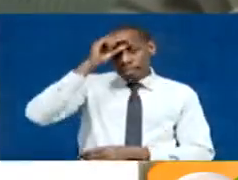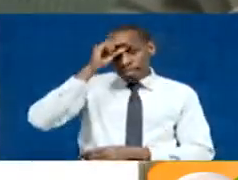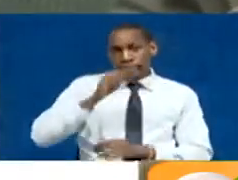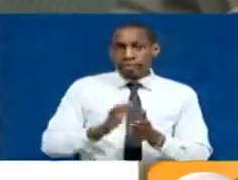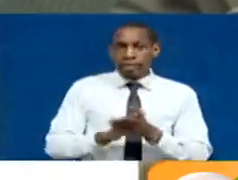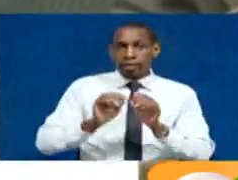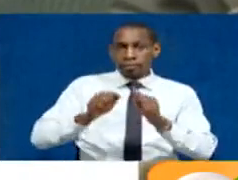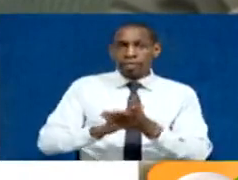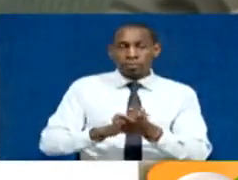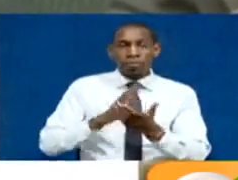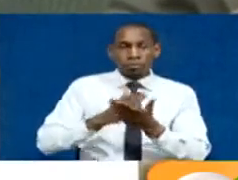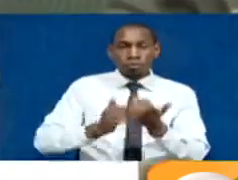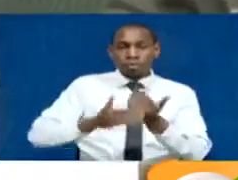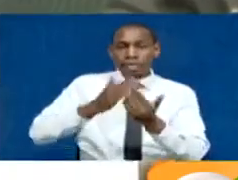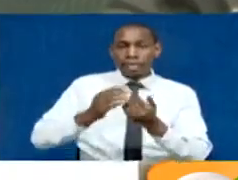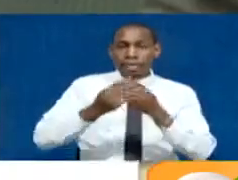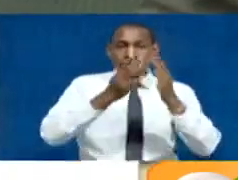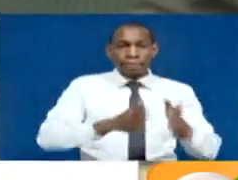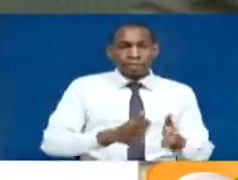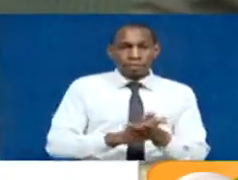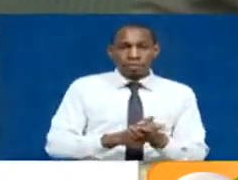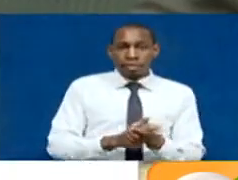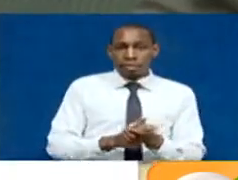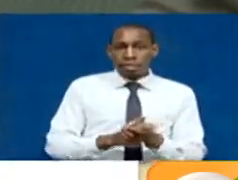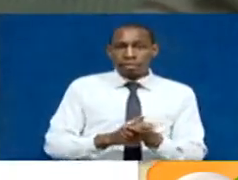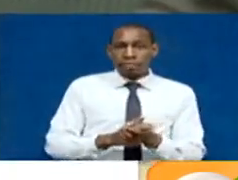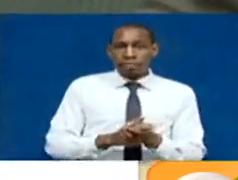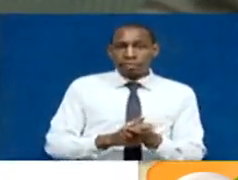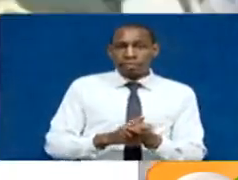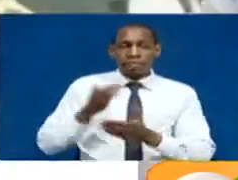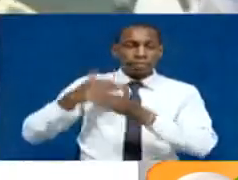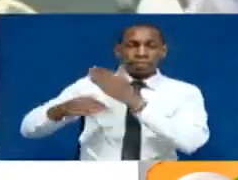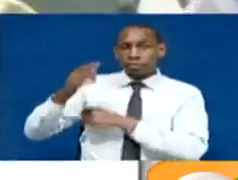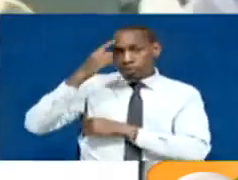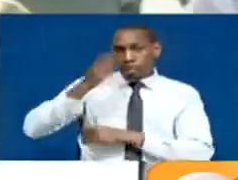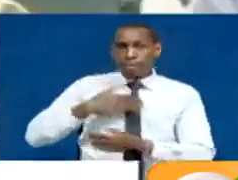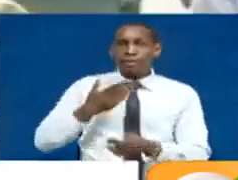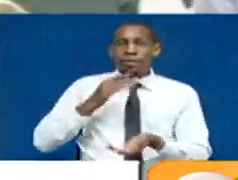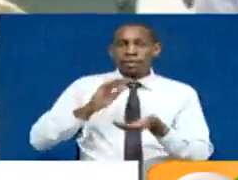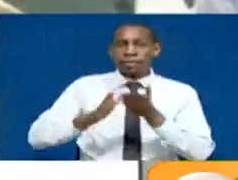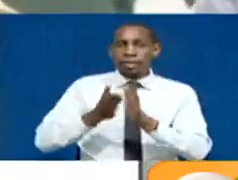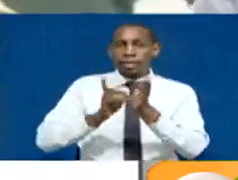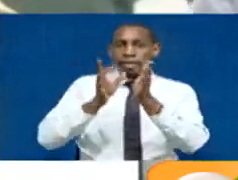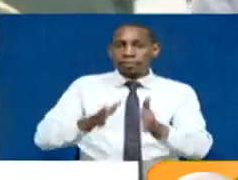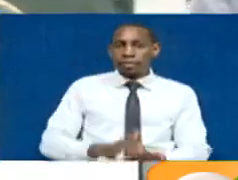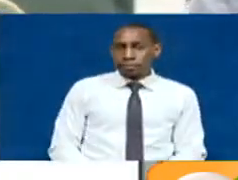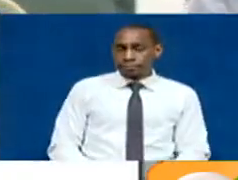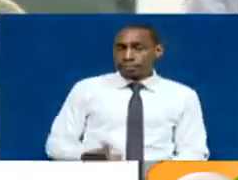serikali iweze kuconsider pia watu ambao wako kwa jela. Kwanza nikiwa mtoto nimetaka kuwa daktari. We are actually discussing that we can